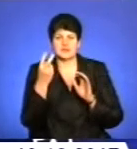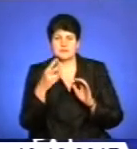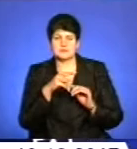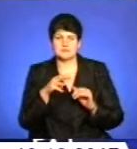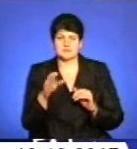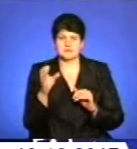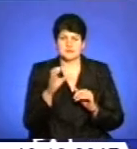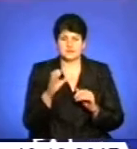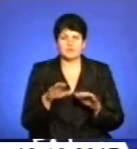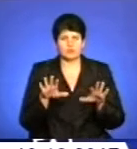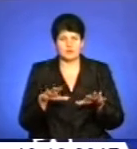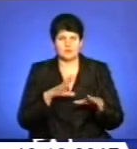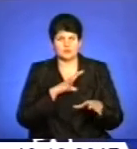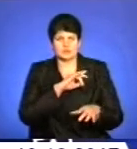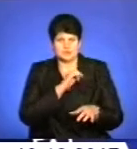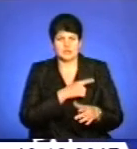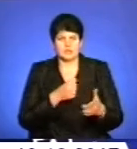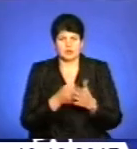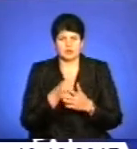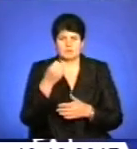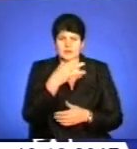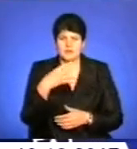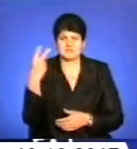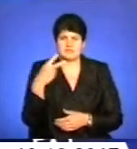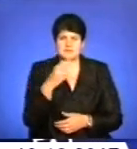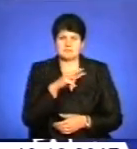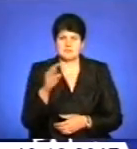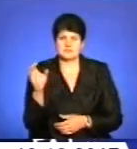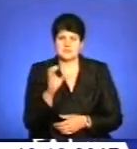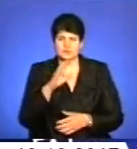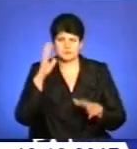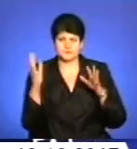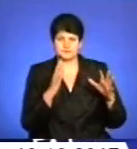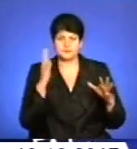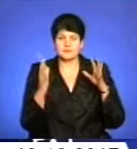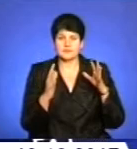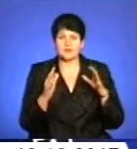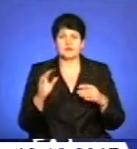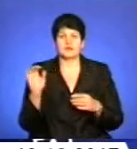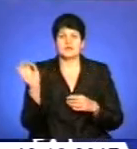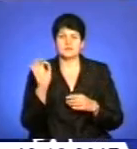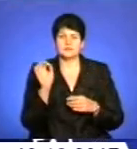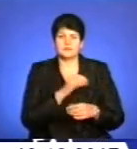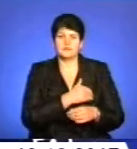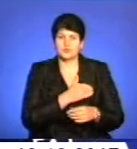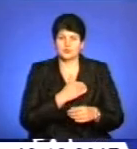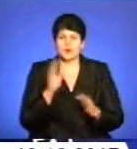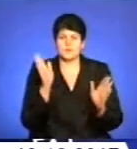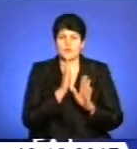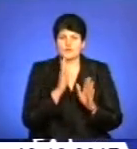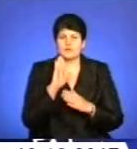Місцями посилення його до 15-20 метрів за секунду. Температура повітря впродовж доби по